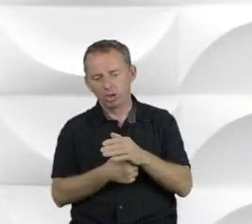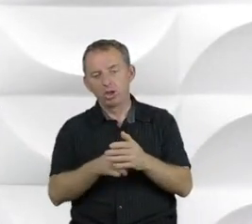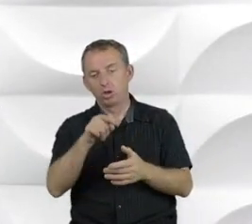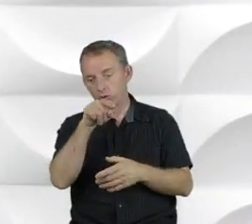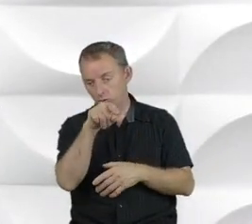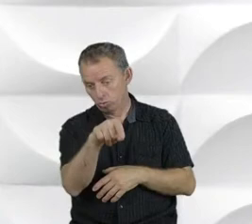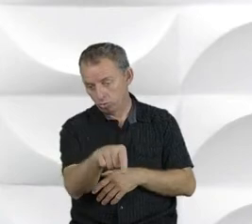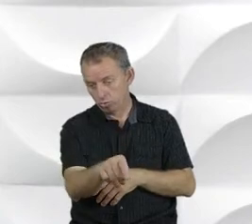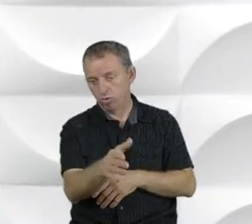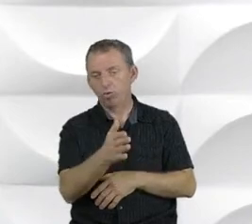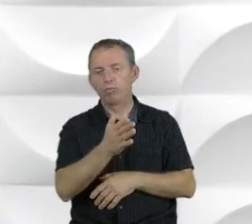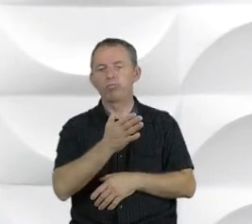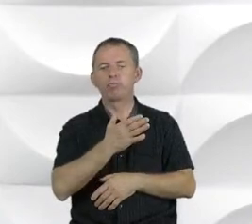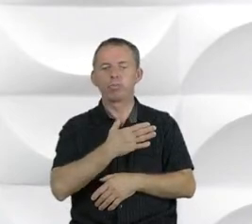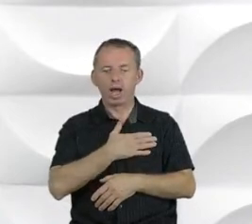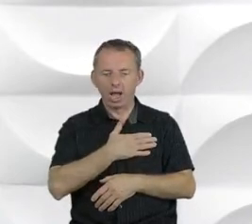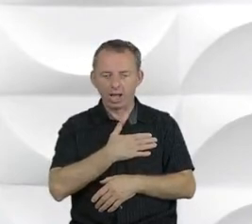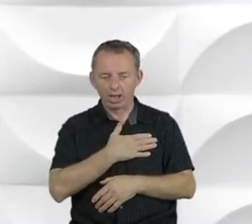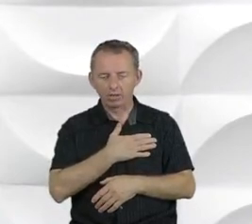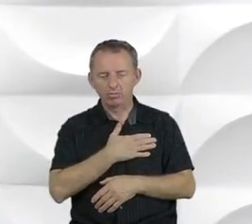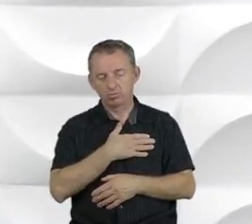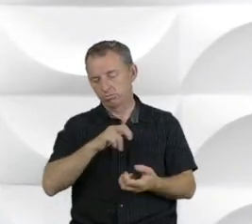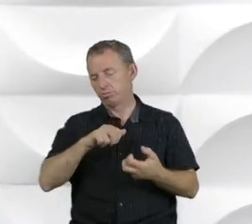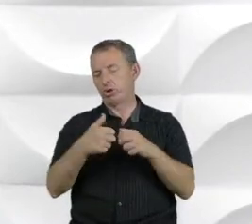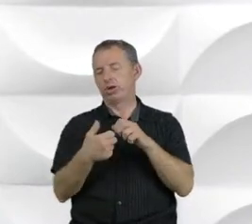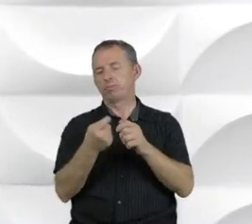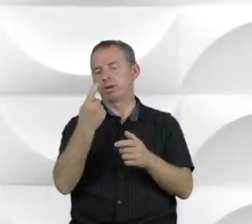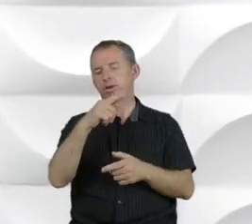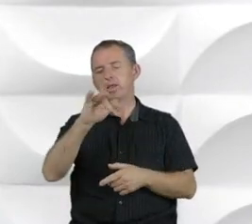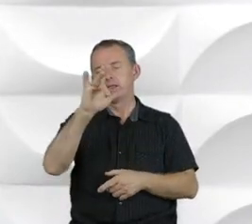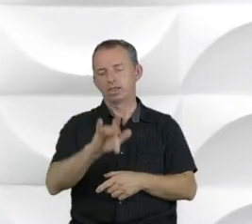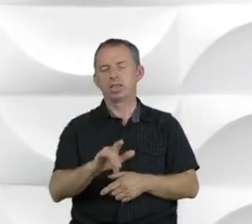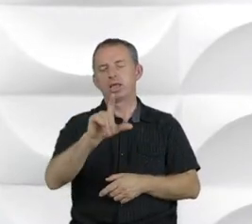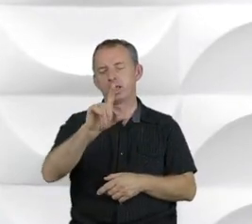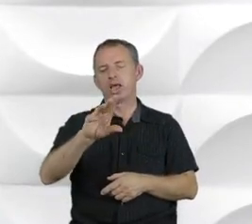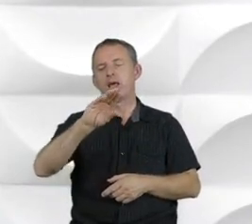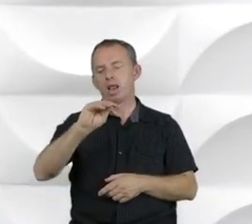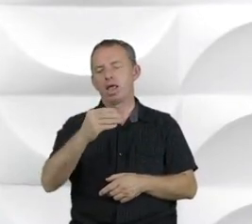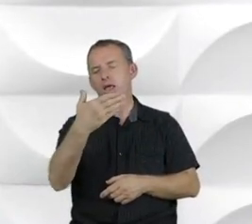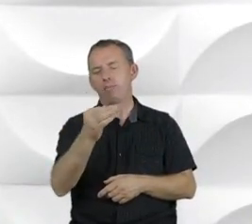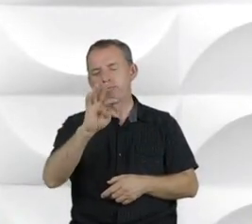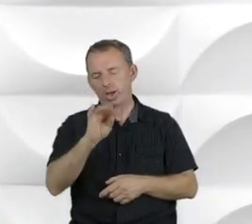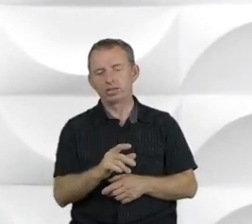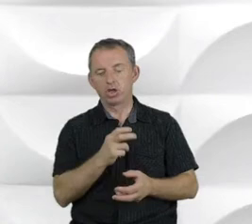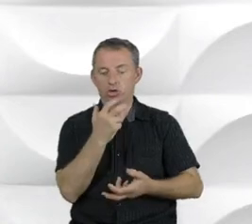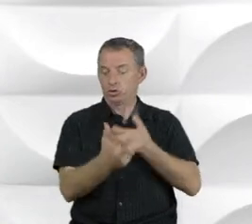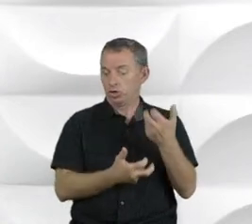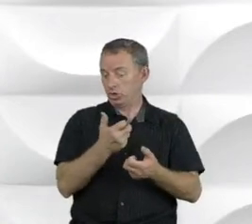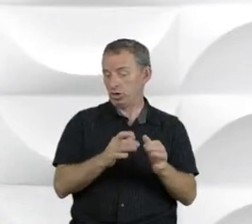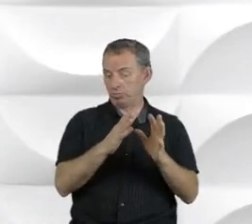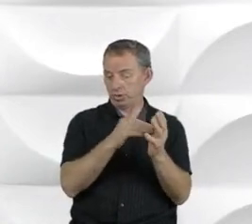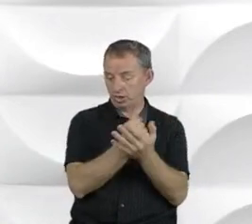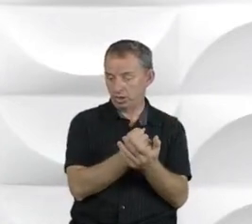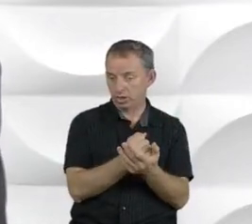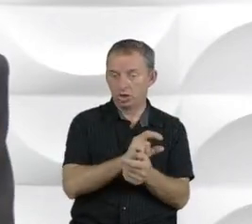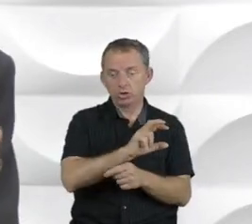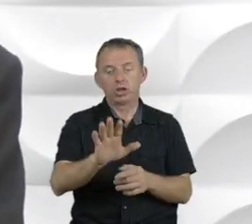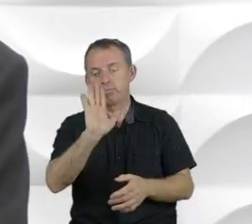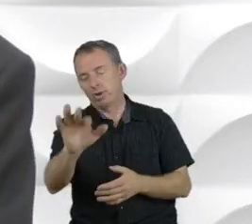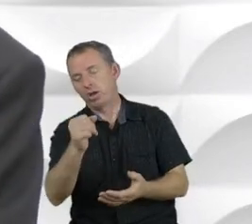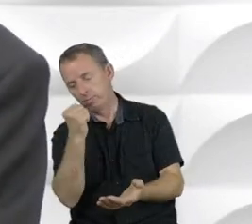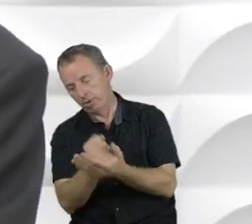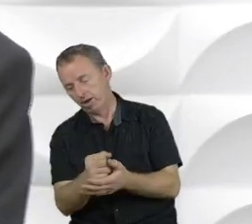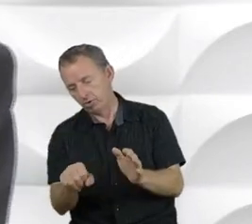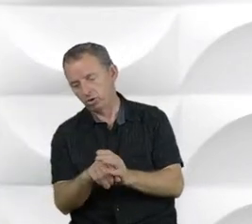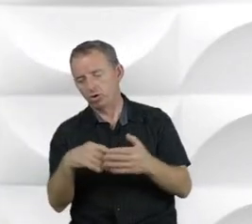mamy dylemat. Czynią przykazania Jego? Ci mają prawo do drzewa